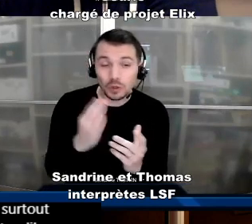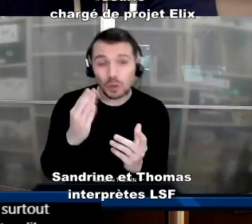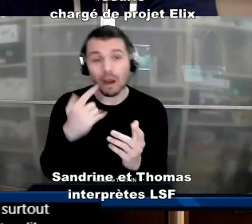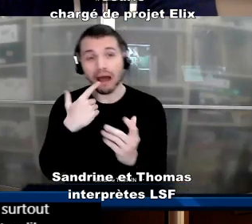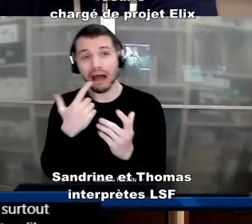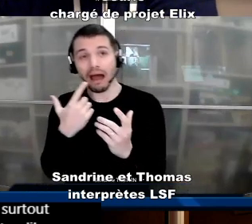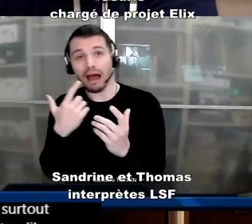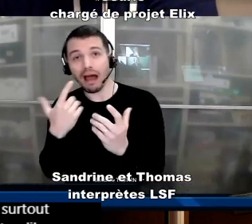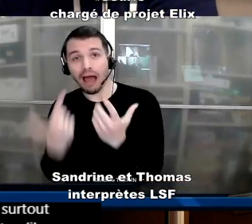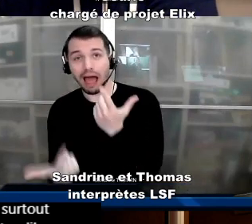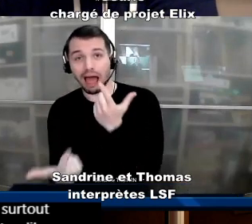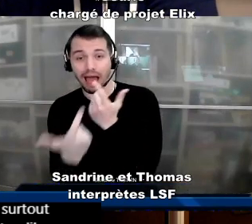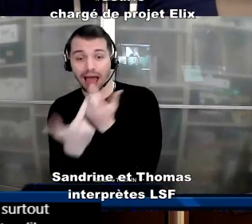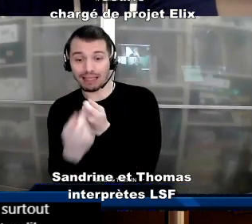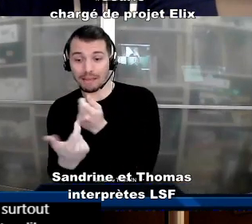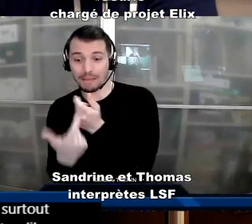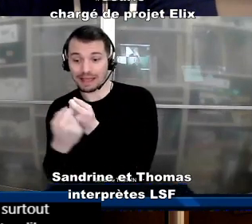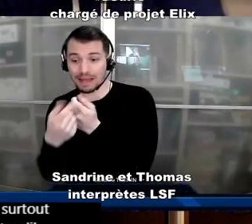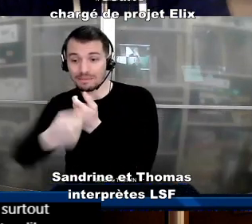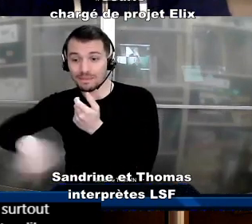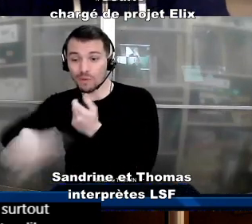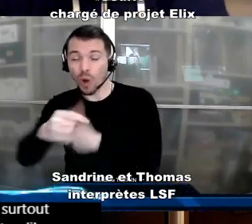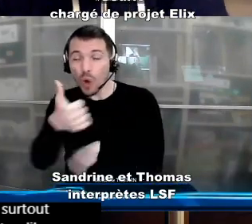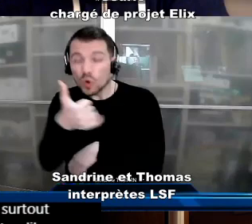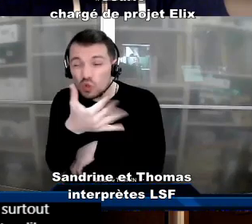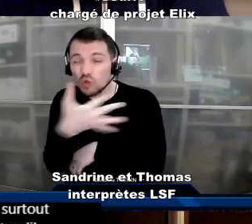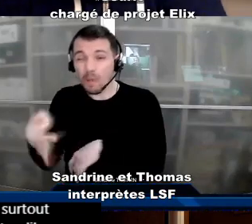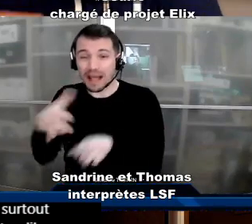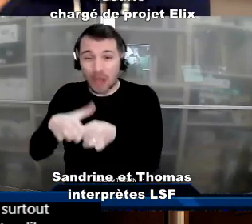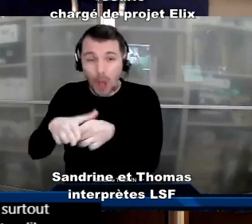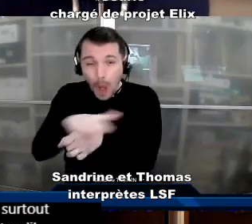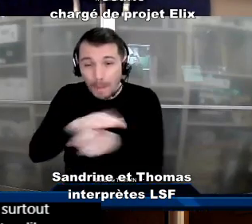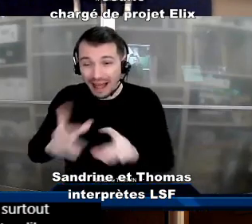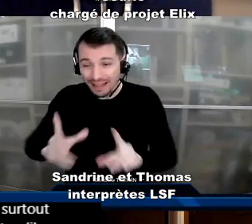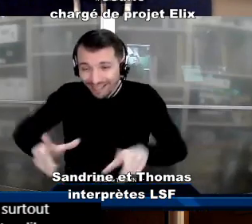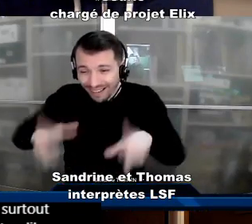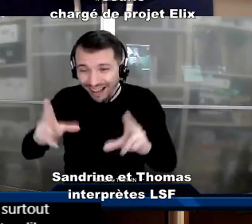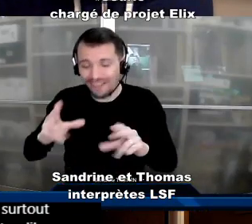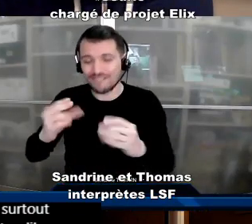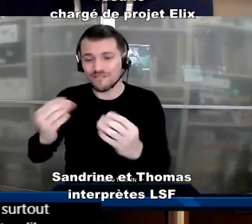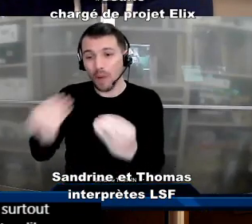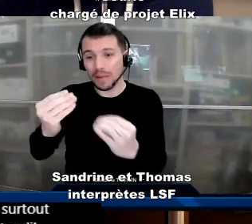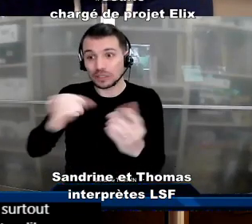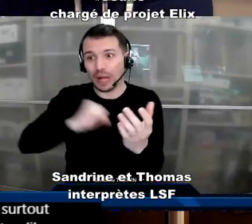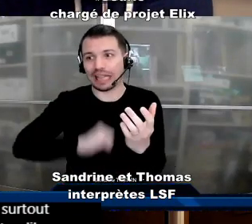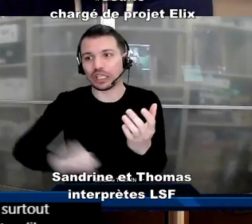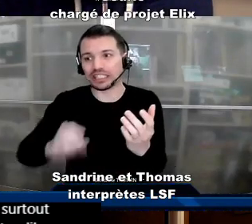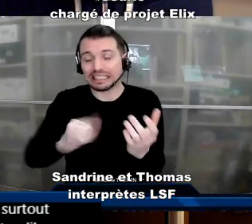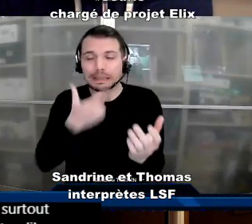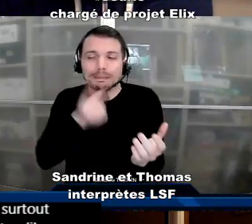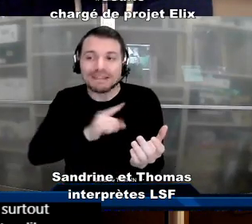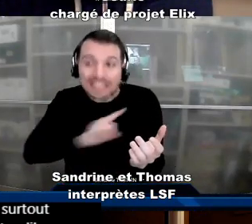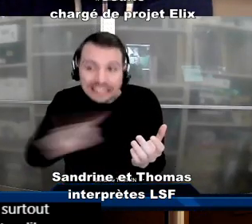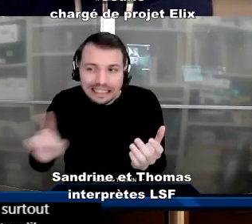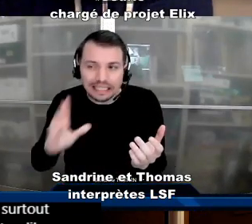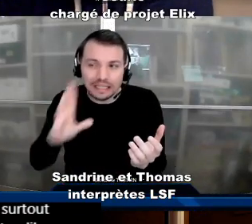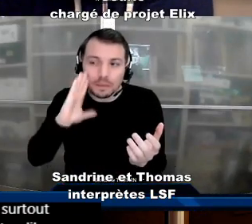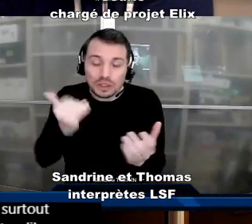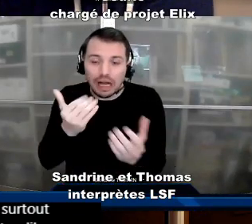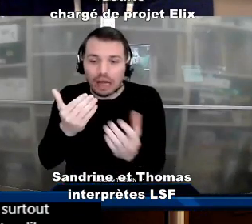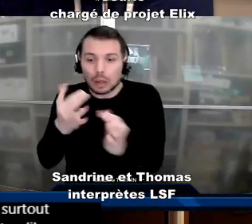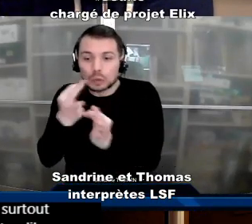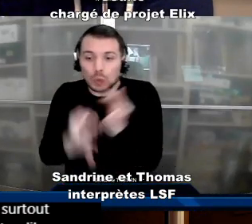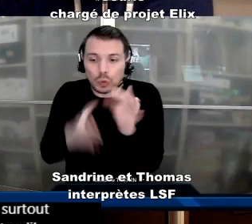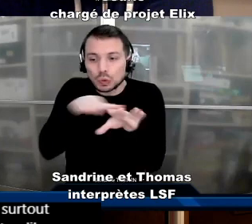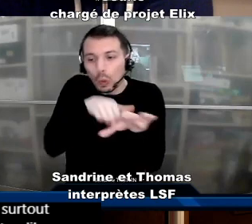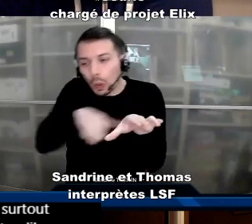Quoi. Parce que c'est vrai que bloquer une semaine pour faire une semaine de formation intensive, c'est pas forcément super évident pour